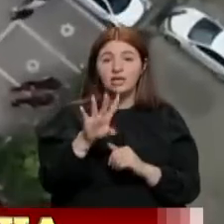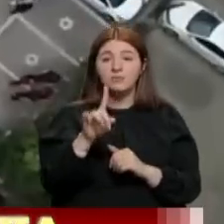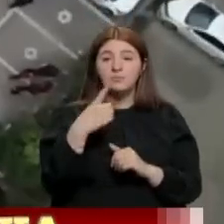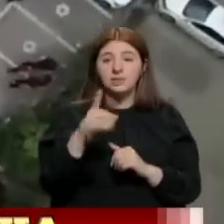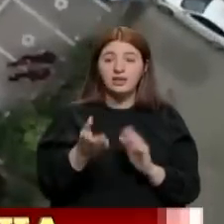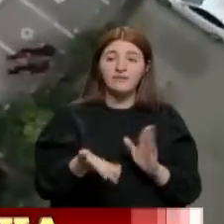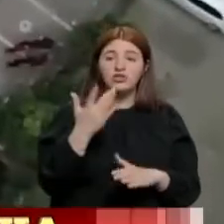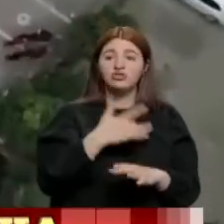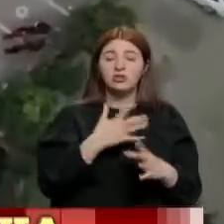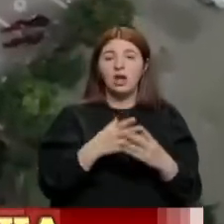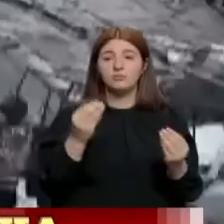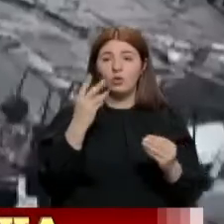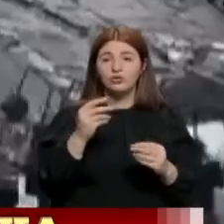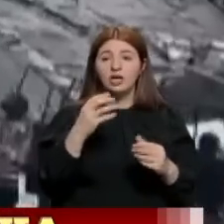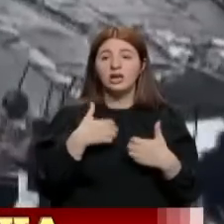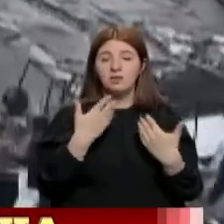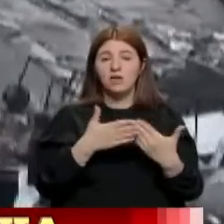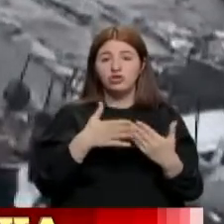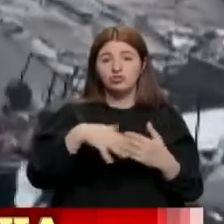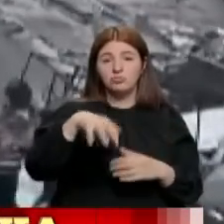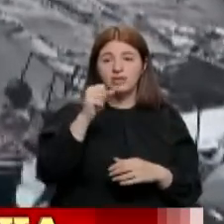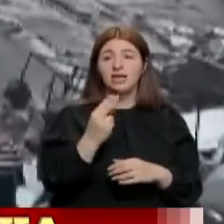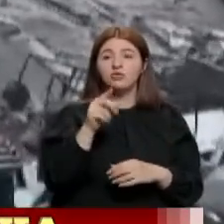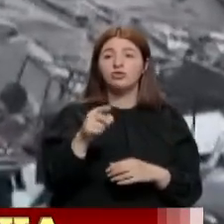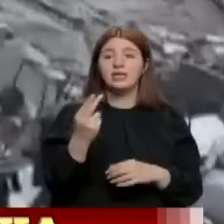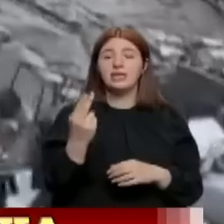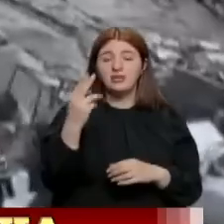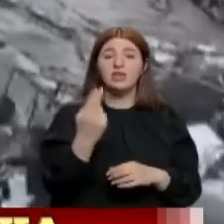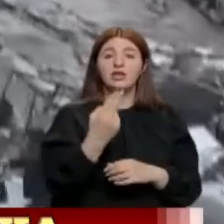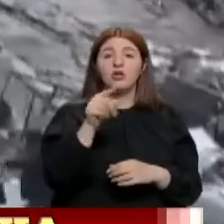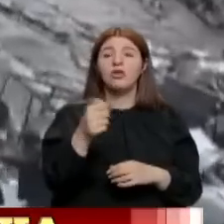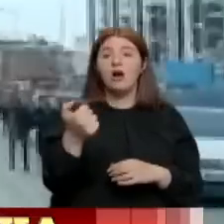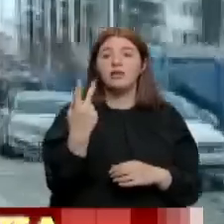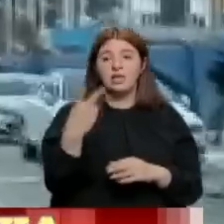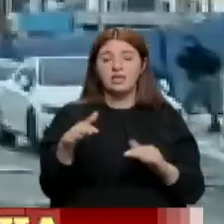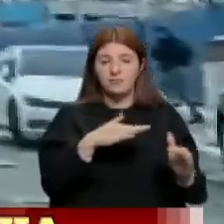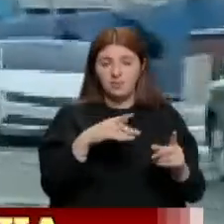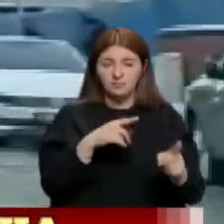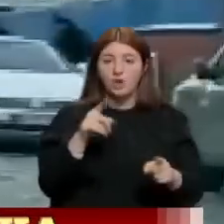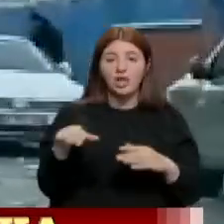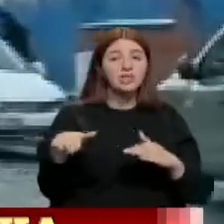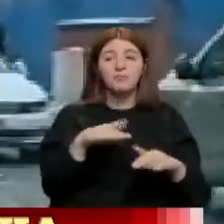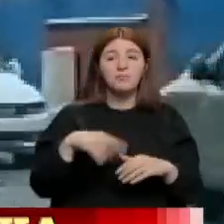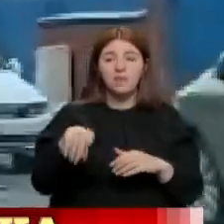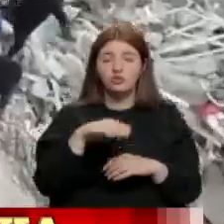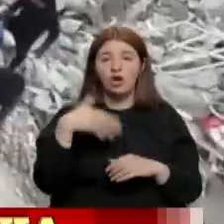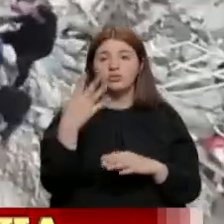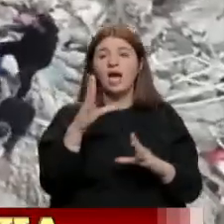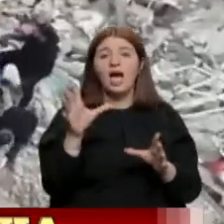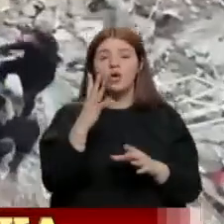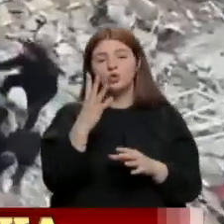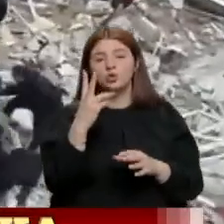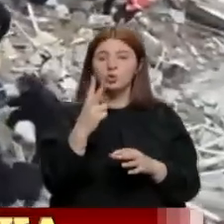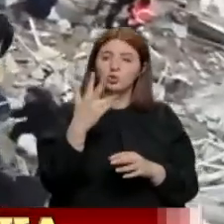41 binden fazla cana mal oldu Kahramanmaraş merkezi 7.7'lik ve 7.6'lık depremler. O depremler sonrası her